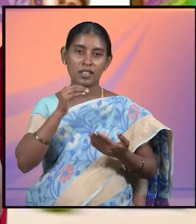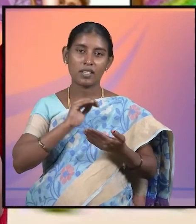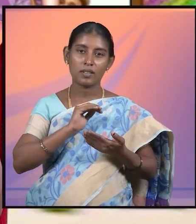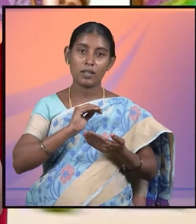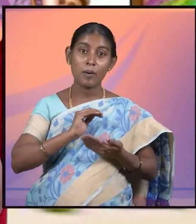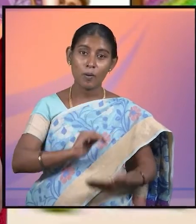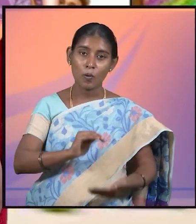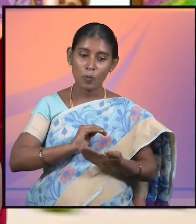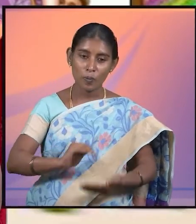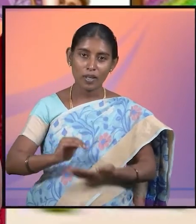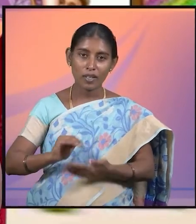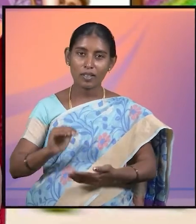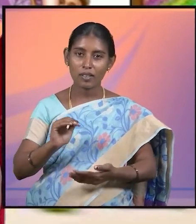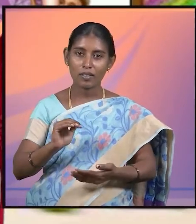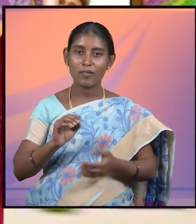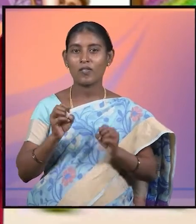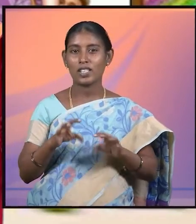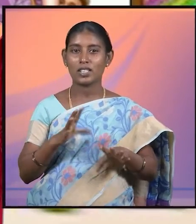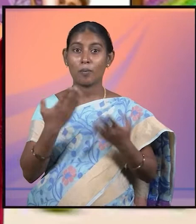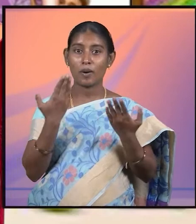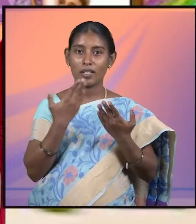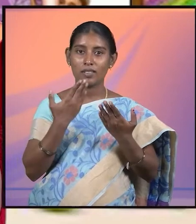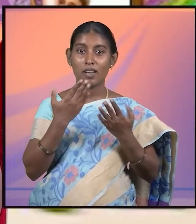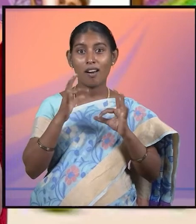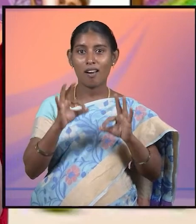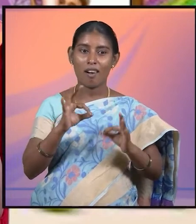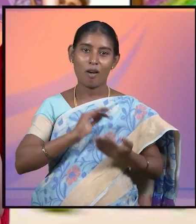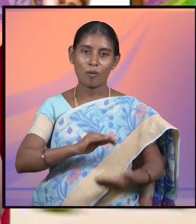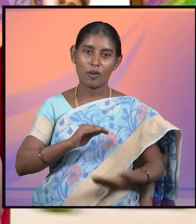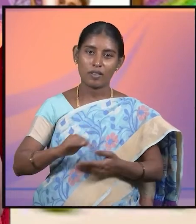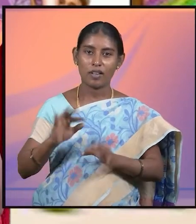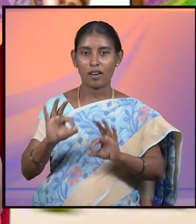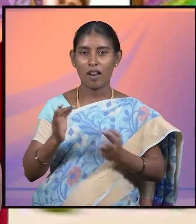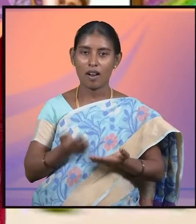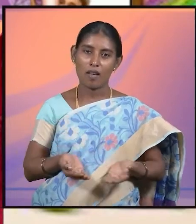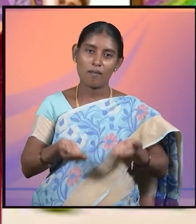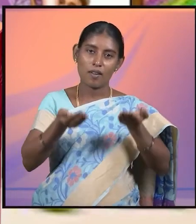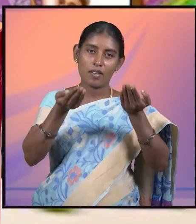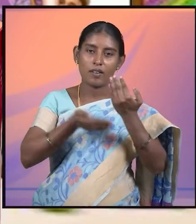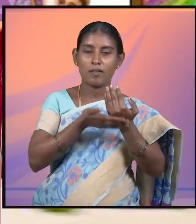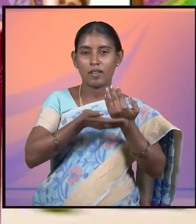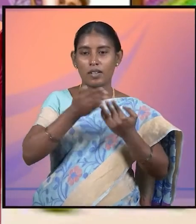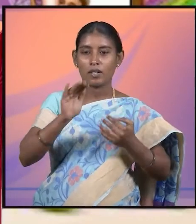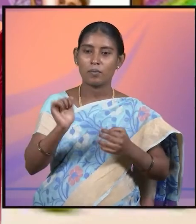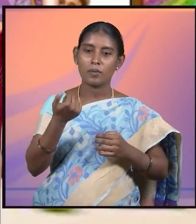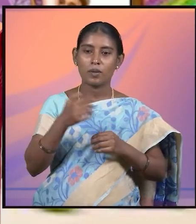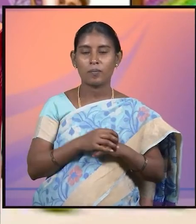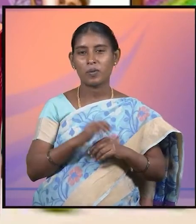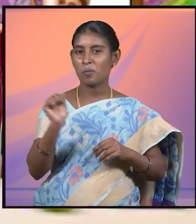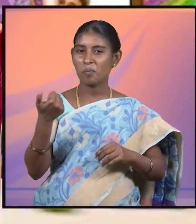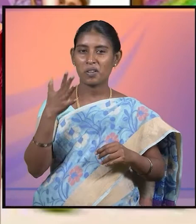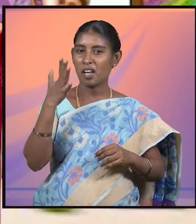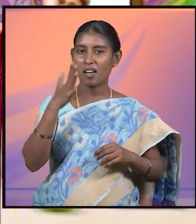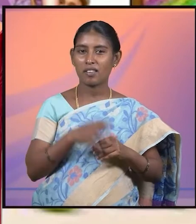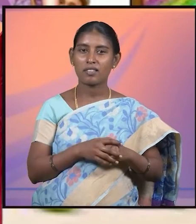புதல்வர்கள் விளைவதில்லை என பெண்கள் கல்வியறிவு பெற வேண்டியதன் அவசியத்தை வலியுறுத்தினார். முடியாத